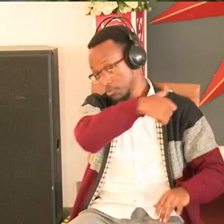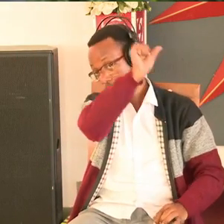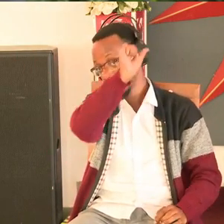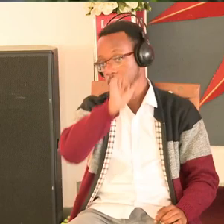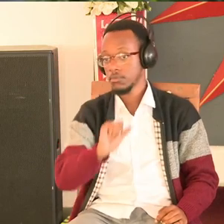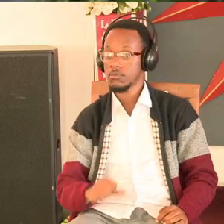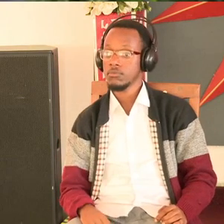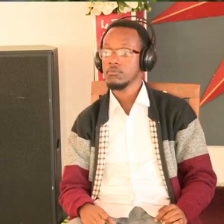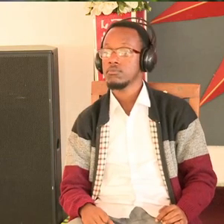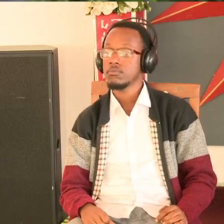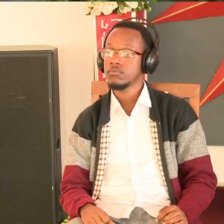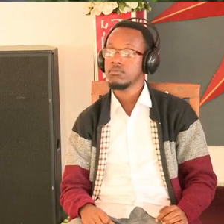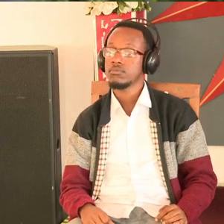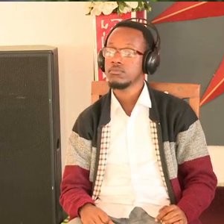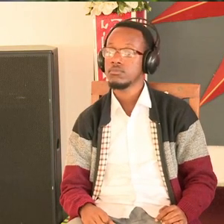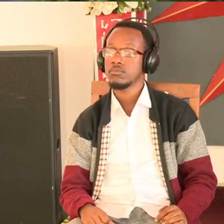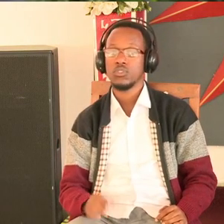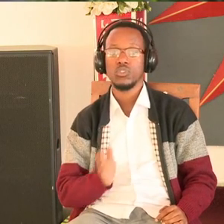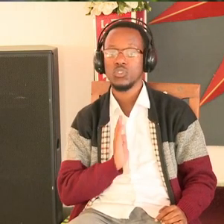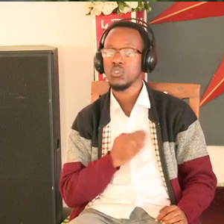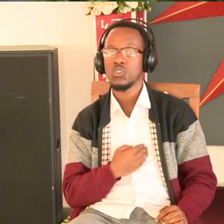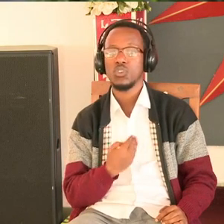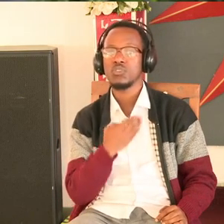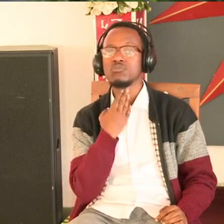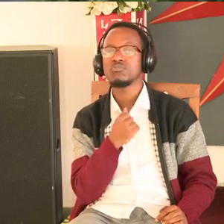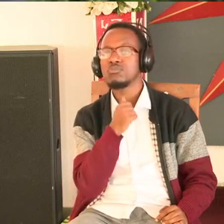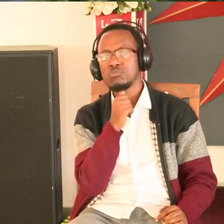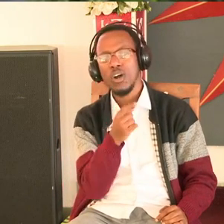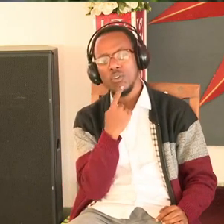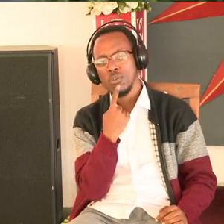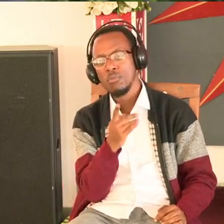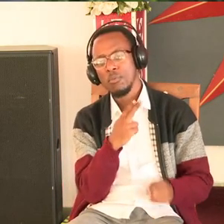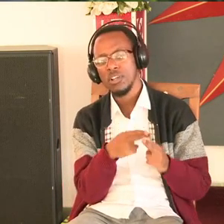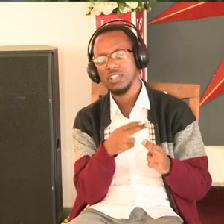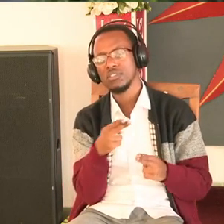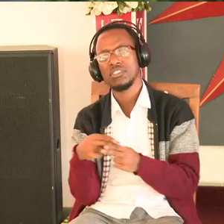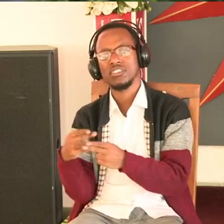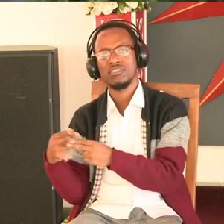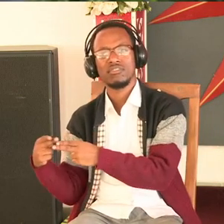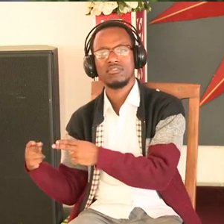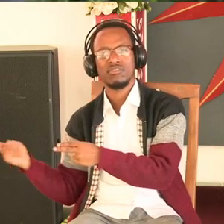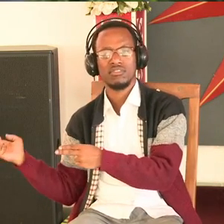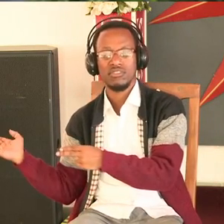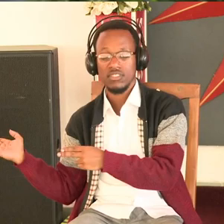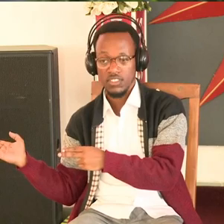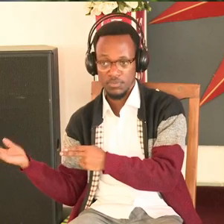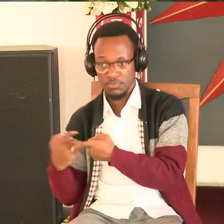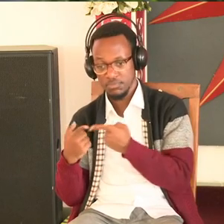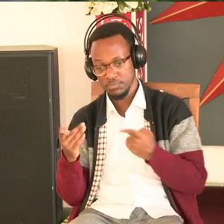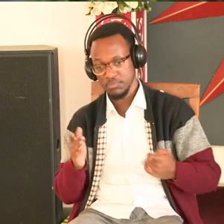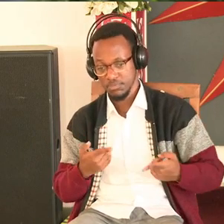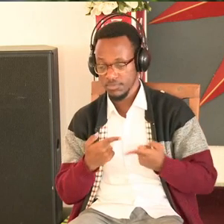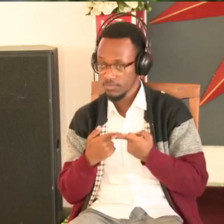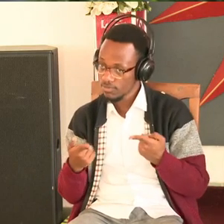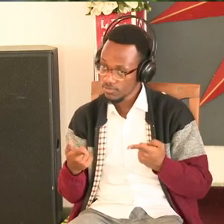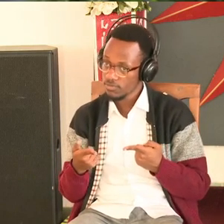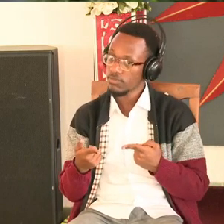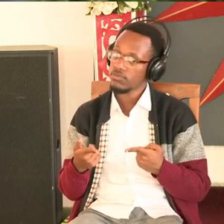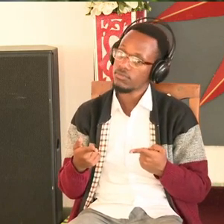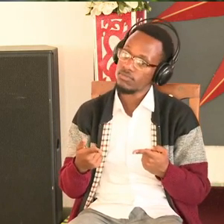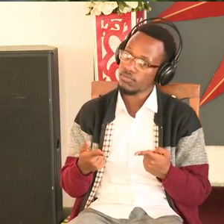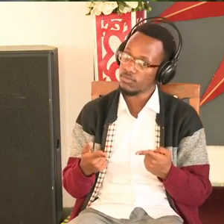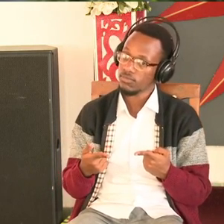bakivugira ibitekerezo byabo bwite mu bibwiriza ntabwo dushaka kuvuga amazina yose ariko noneho